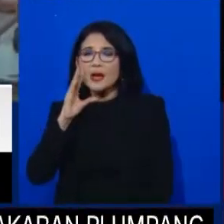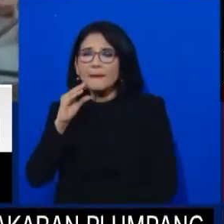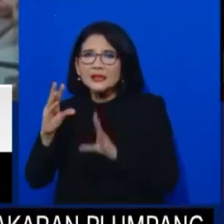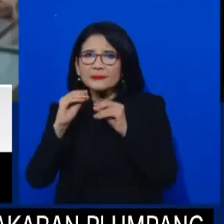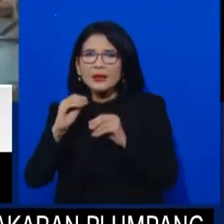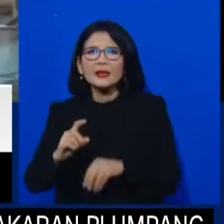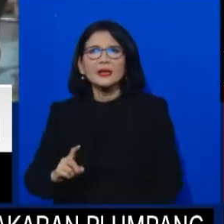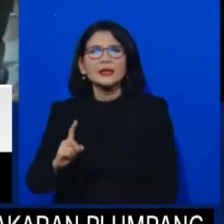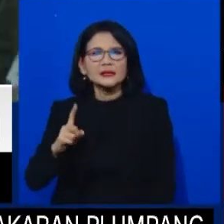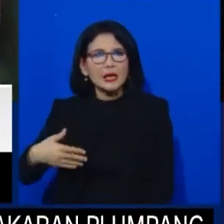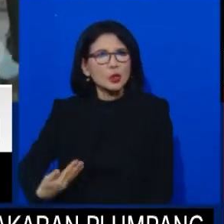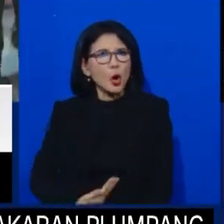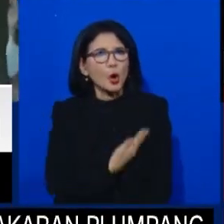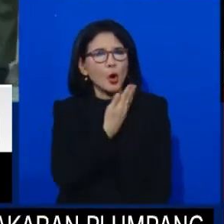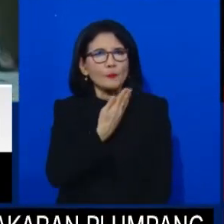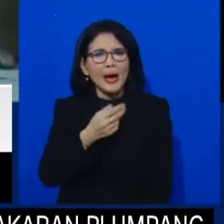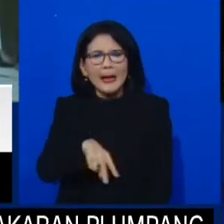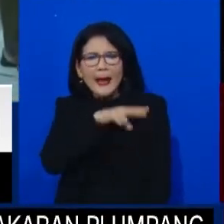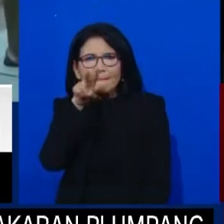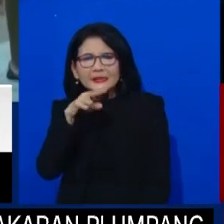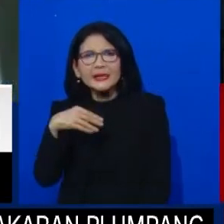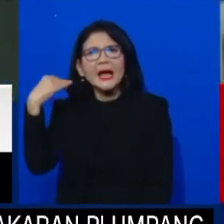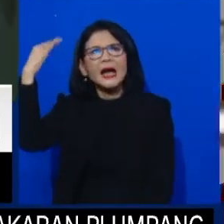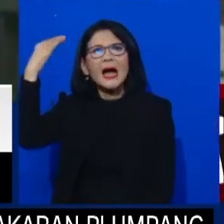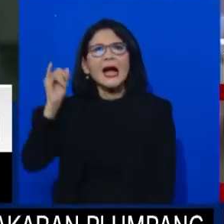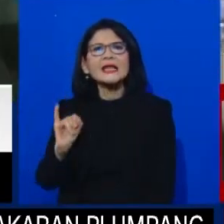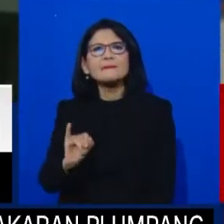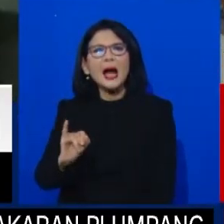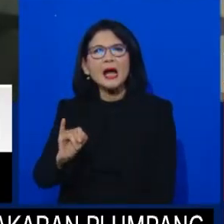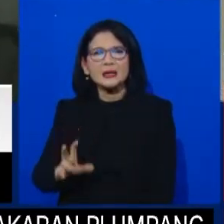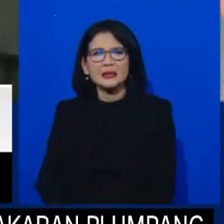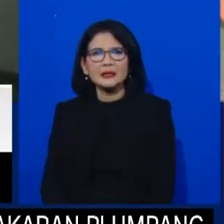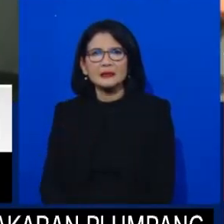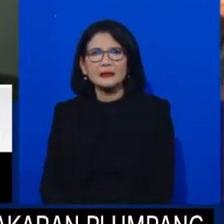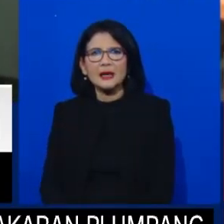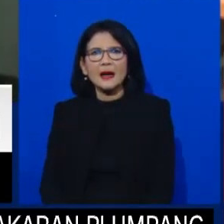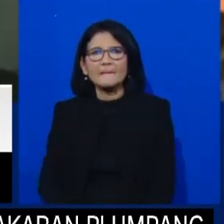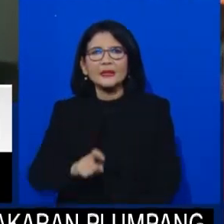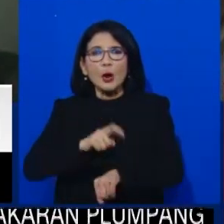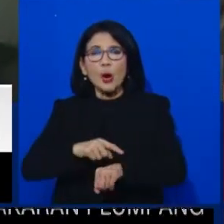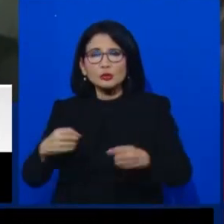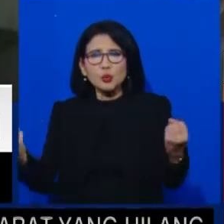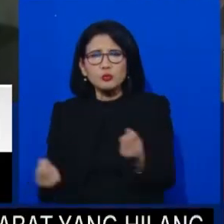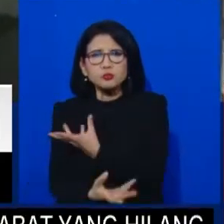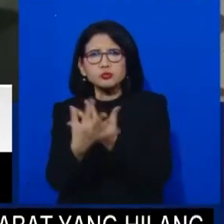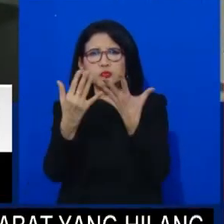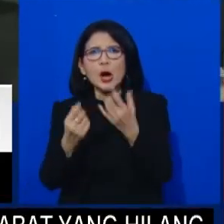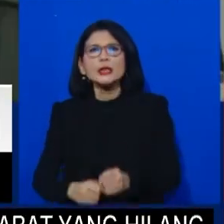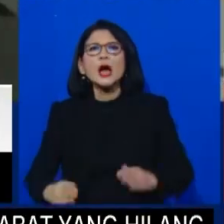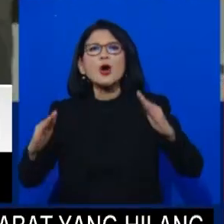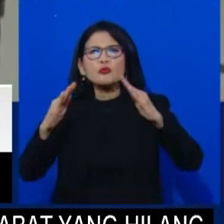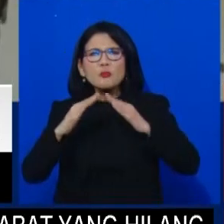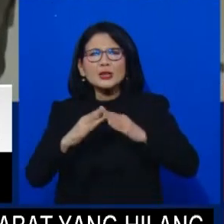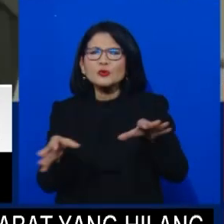satu korban yang mencari kakak iparnya, di mana pada saat kejadian memang rumah mereka ini berdekatan